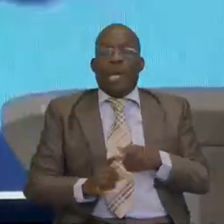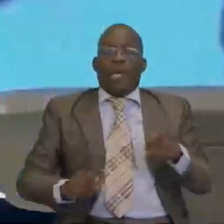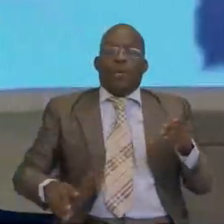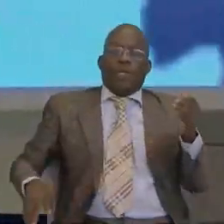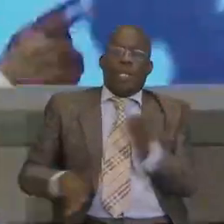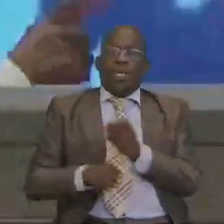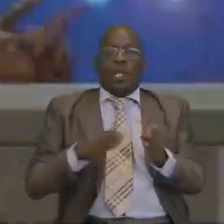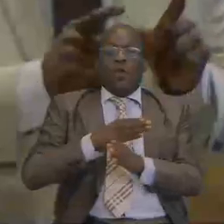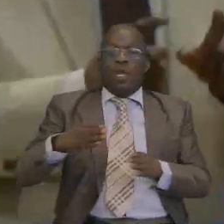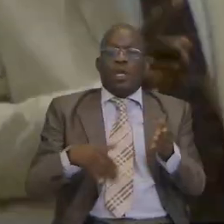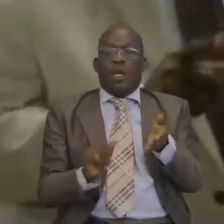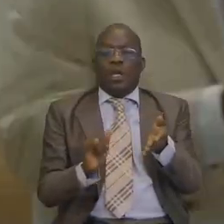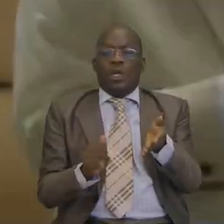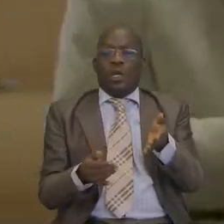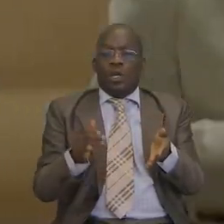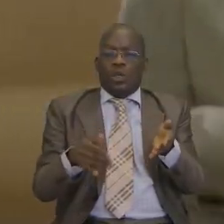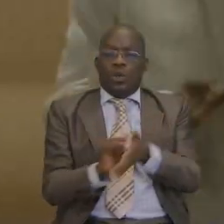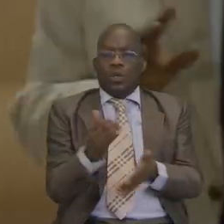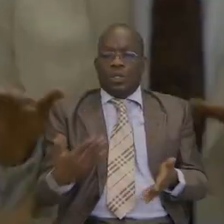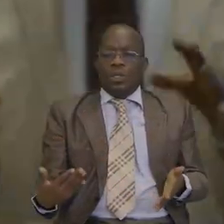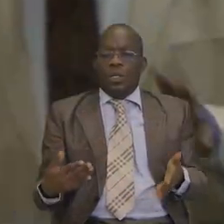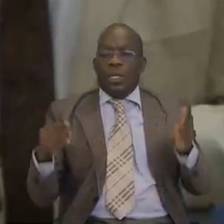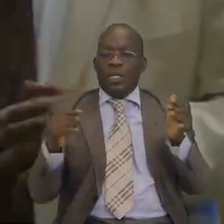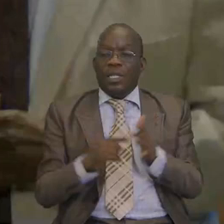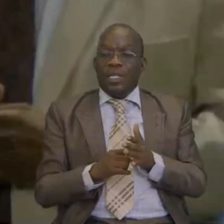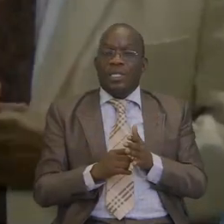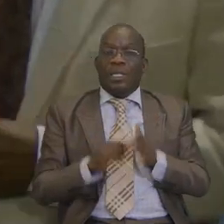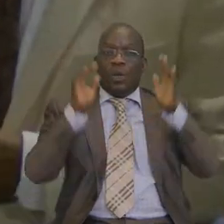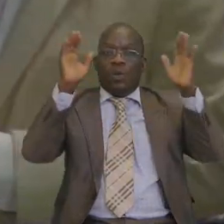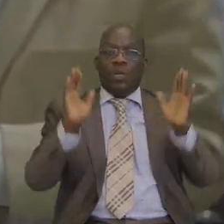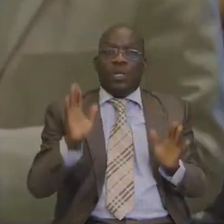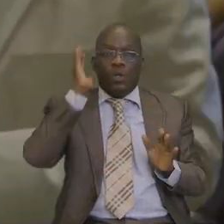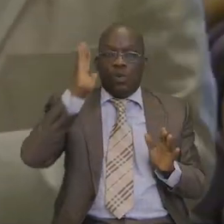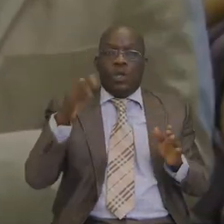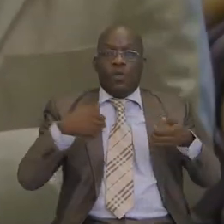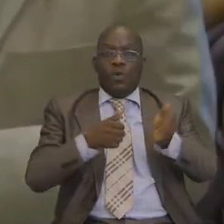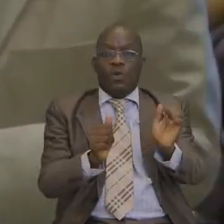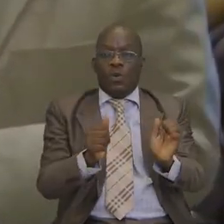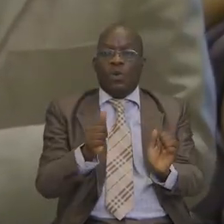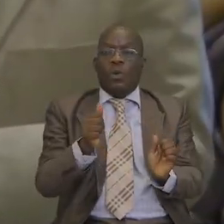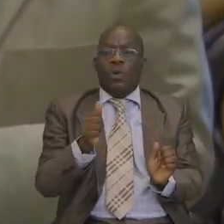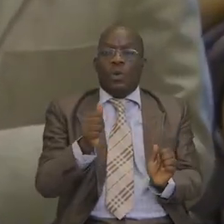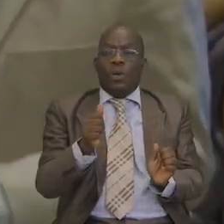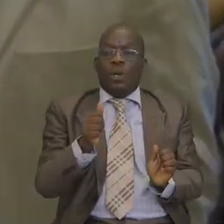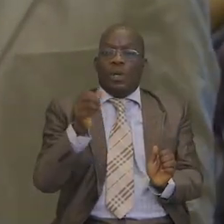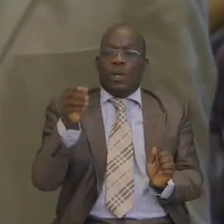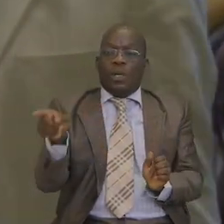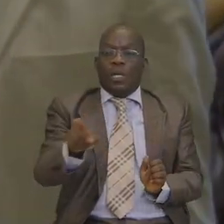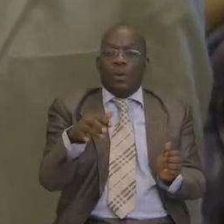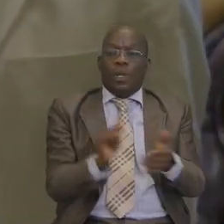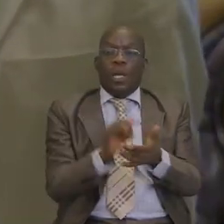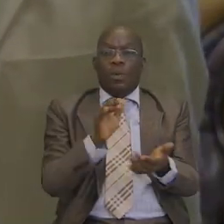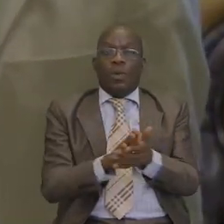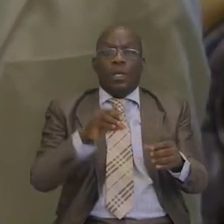Secouer l'air du chemin. Il dit, voici les miracles qui accompagneront ceux qui auront cru. En mon